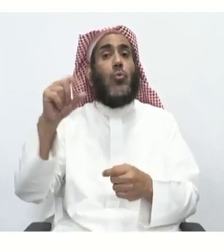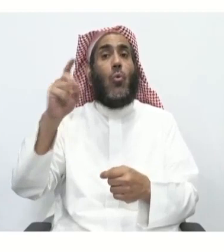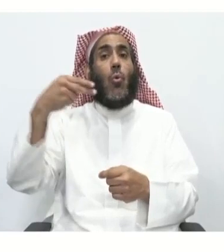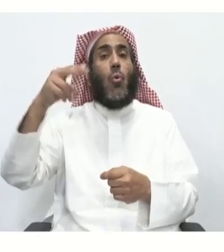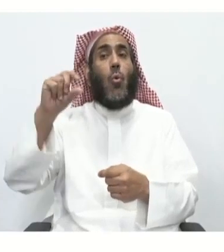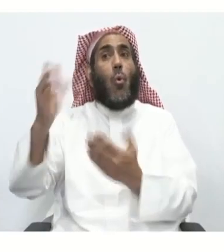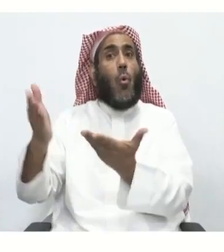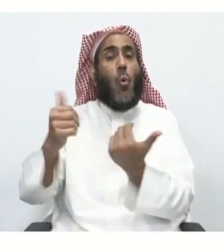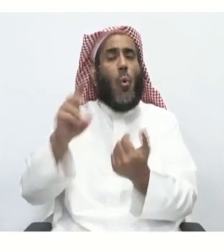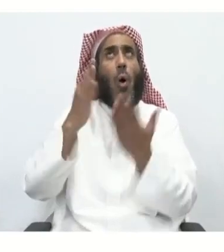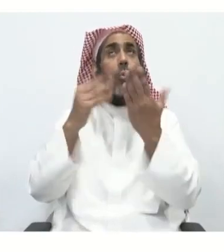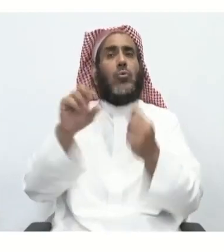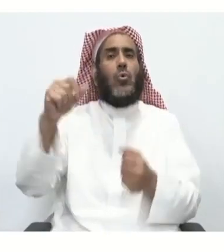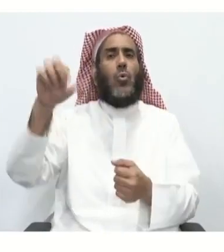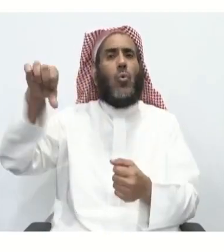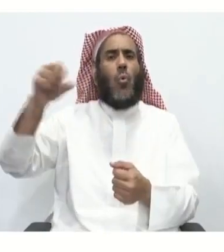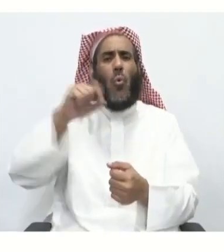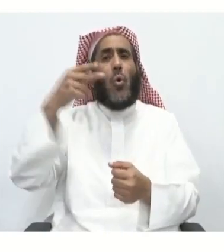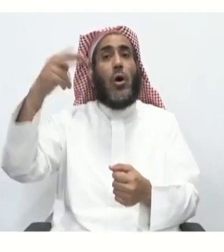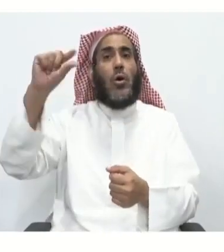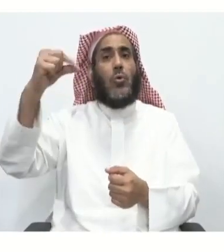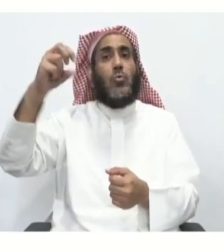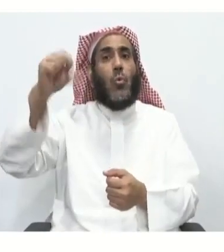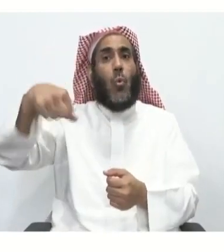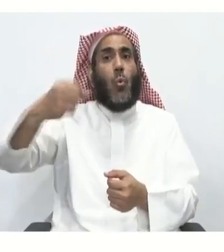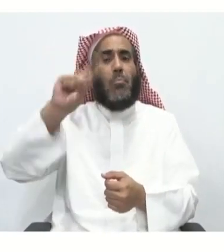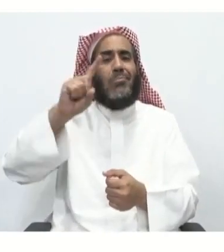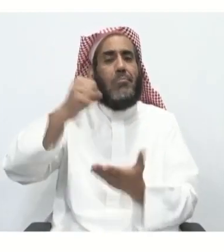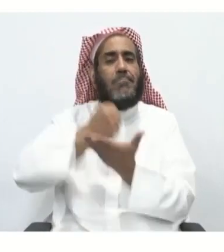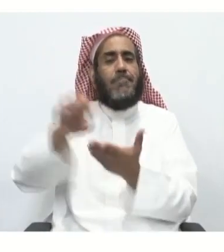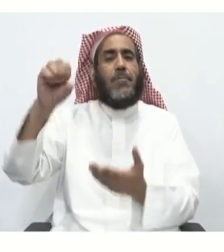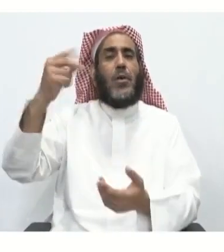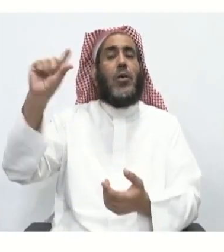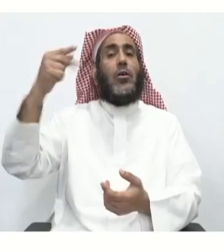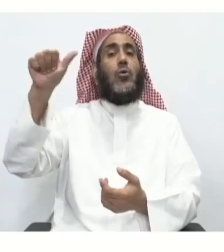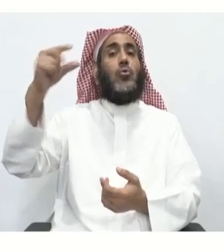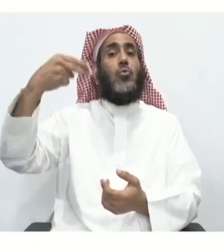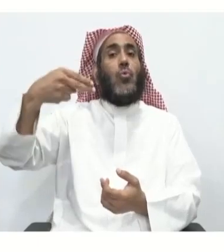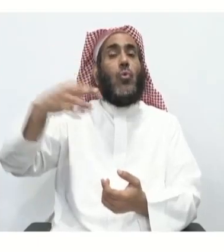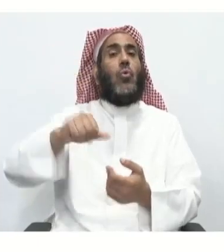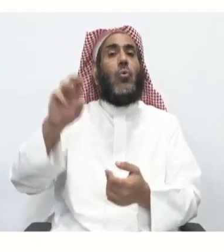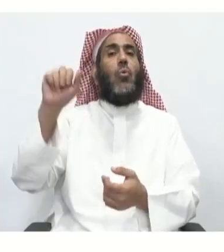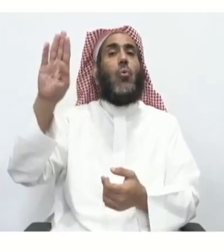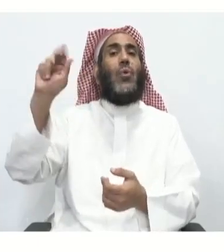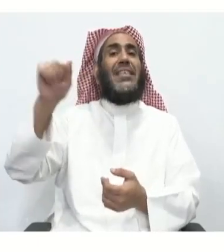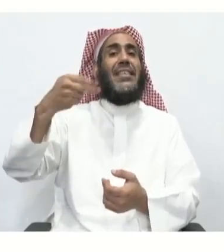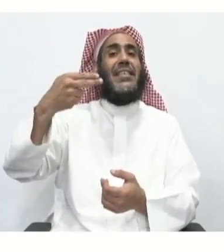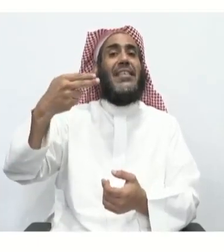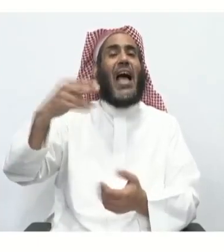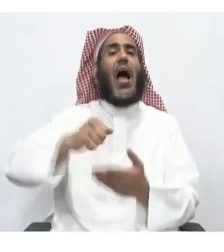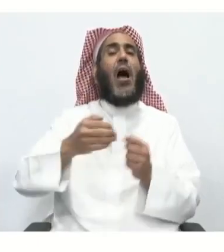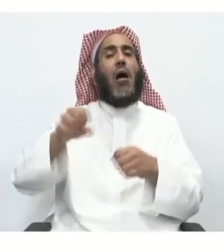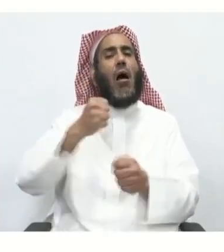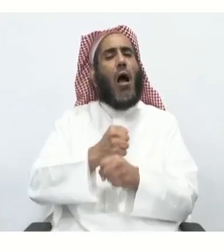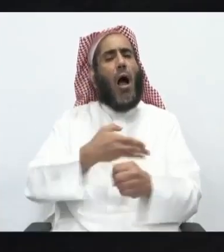وسعى وارمي هذه افعال امر فيحذف هنا ادعو الواو وسعى الالف وارمي الياء